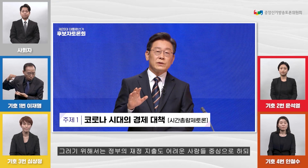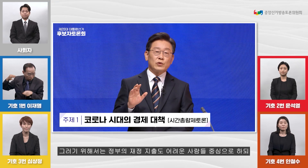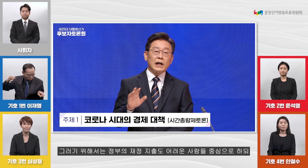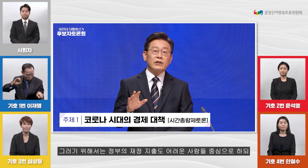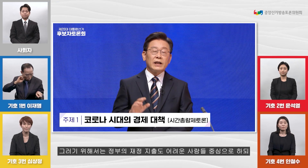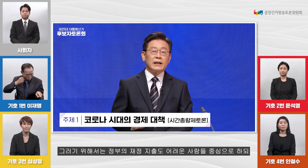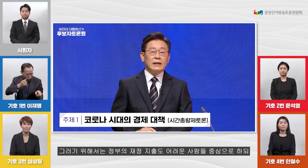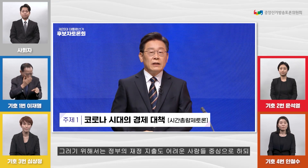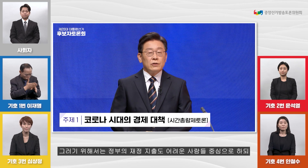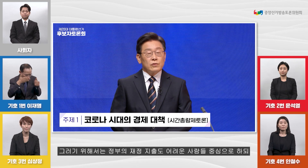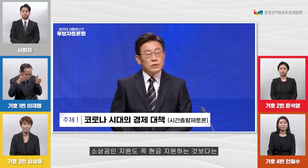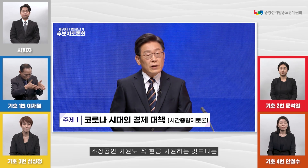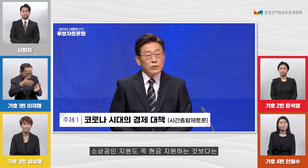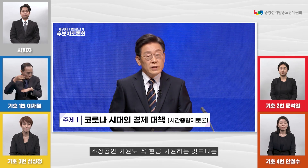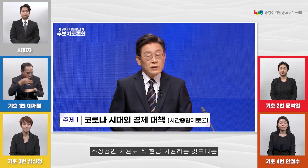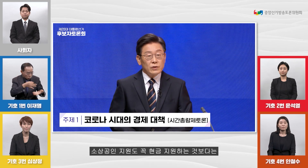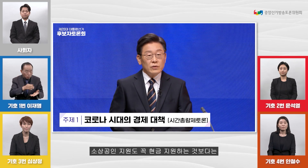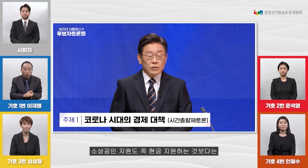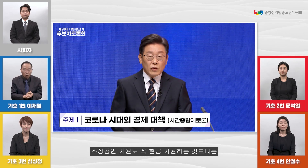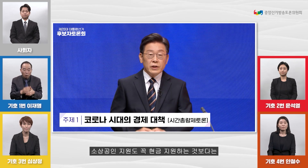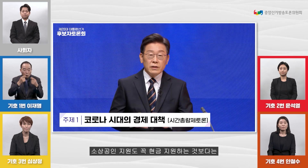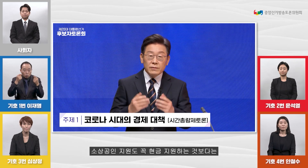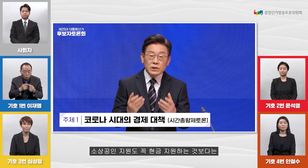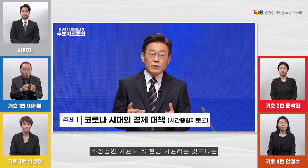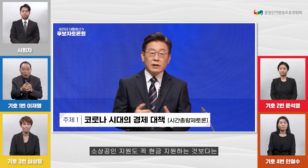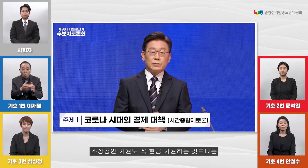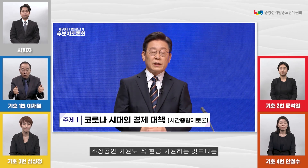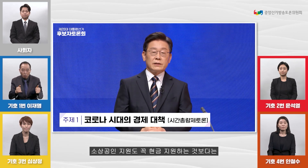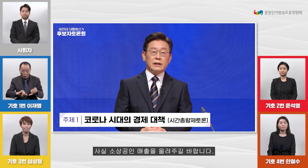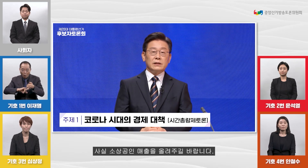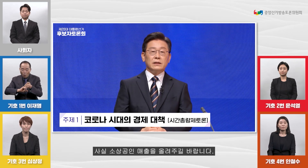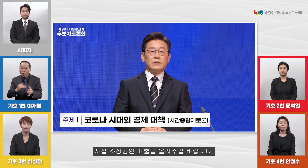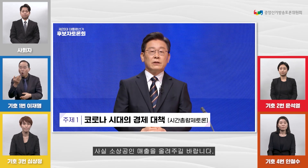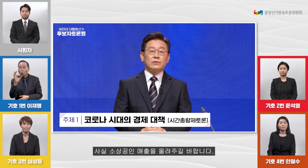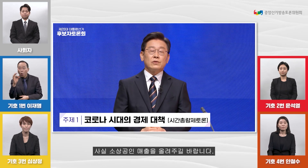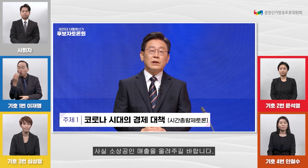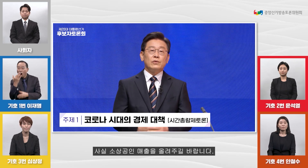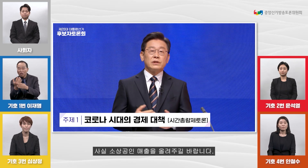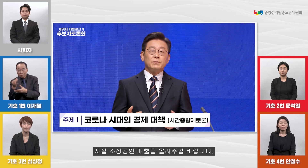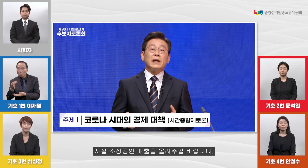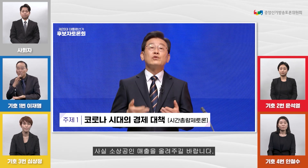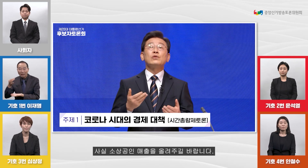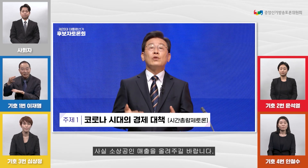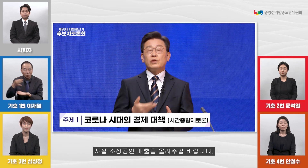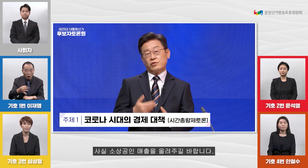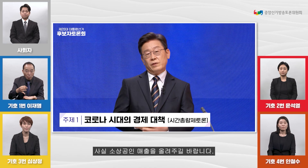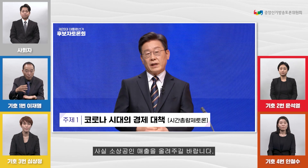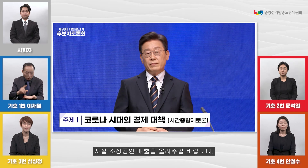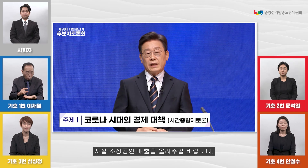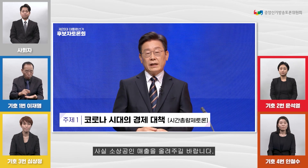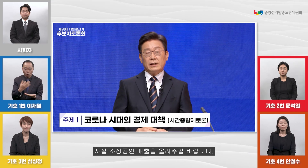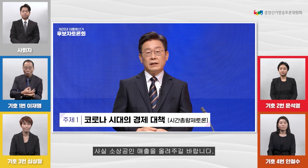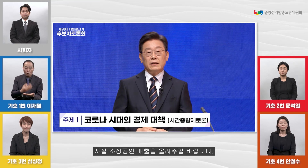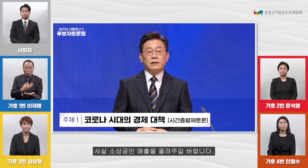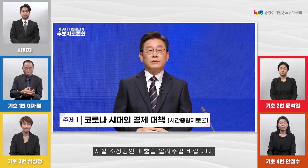사람들 중심으로 하되, 소상공인 지원도 꼭 현금 지원하는 것보다는 사실 소상공인들 매출을 올려주길 바랍니다. 그